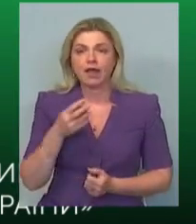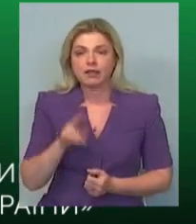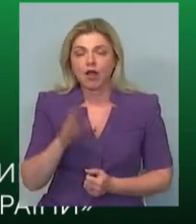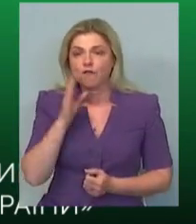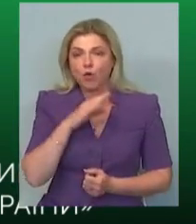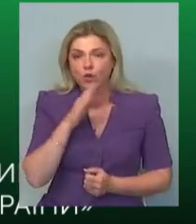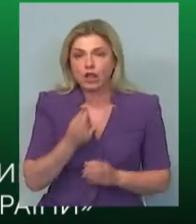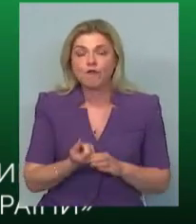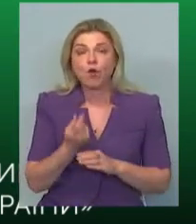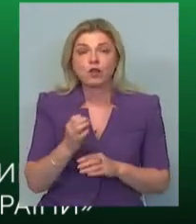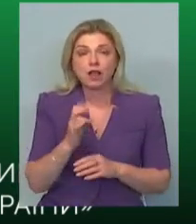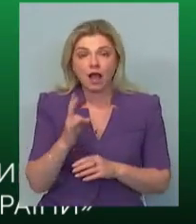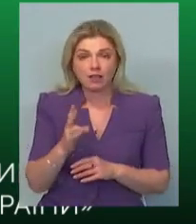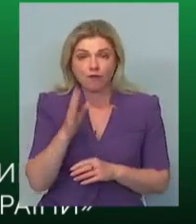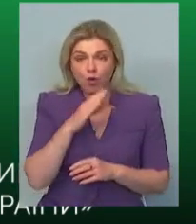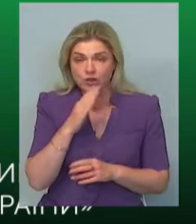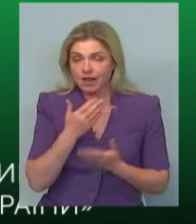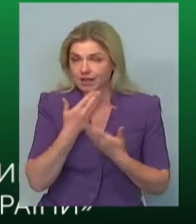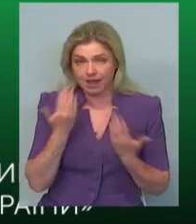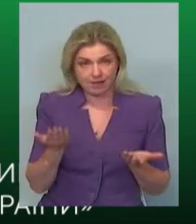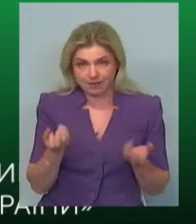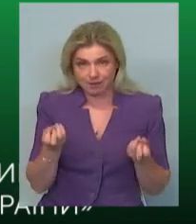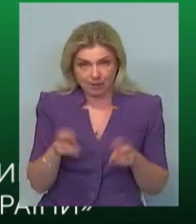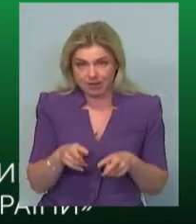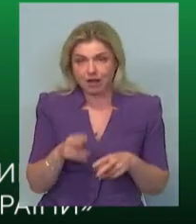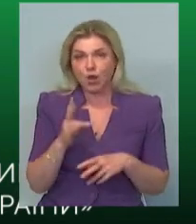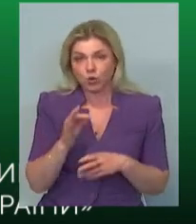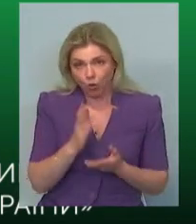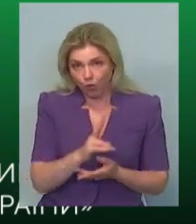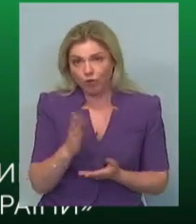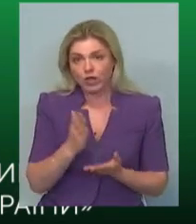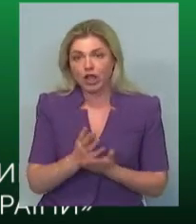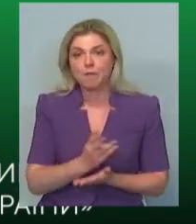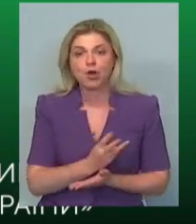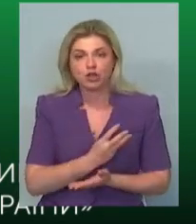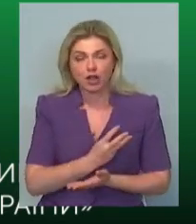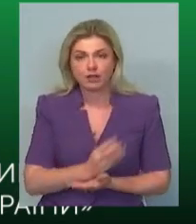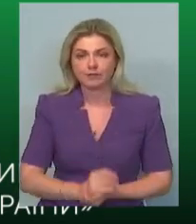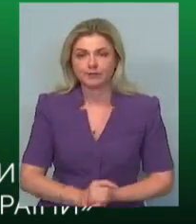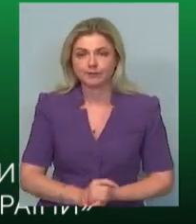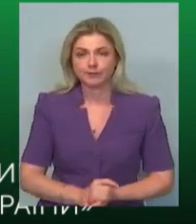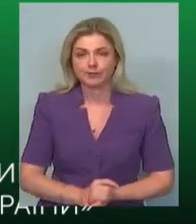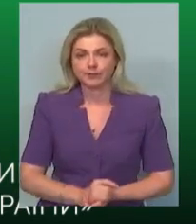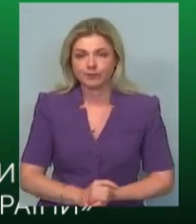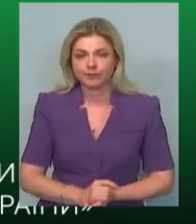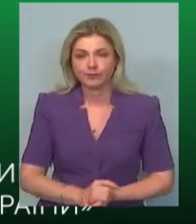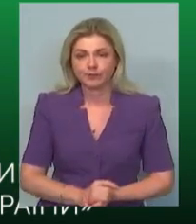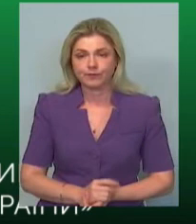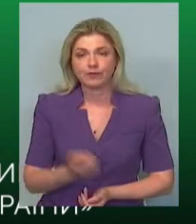фонтанів, не існує. Але це було його бажання. Це були